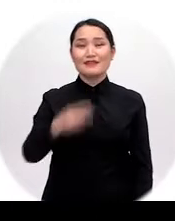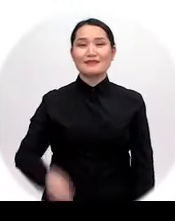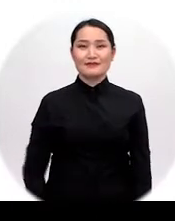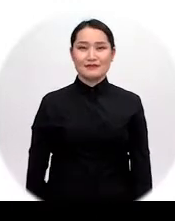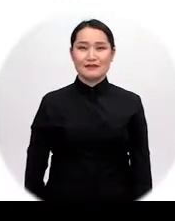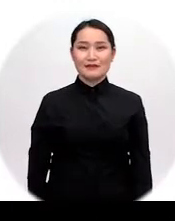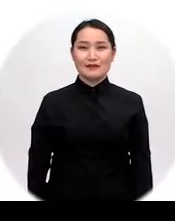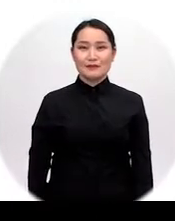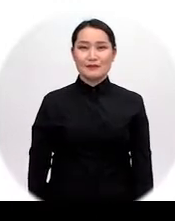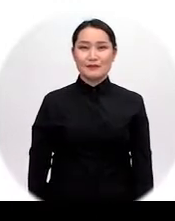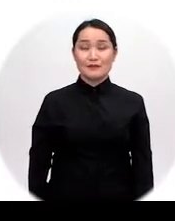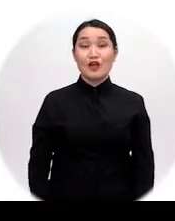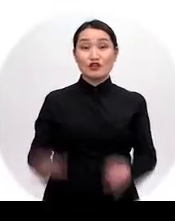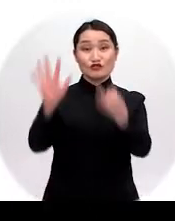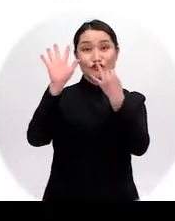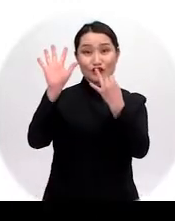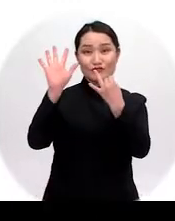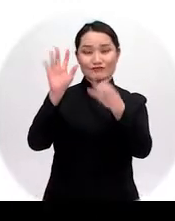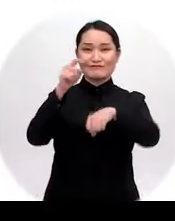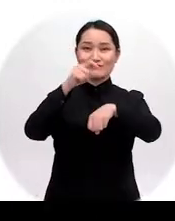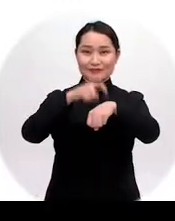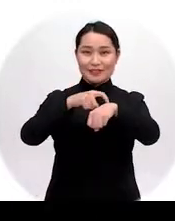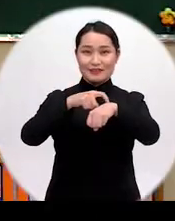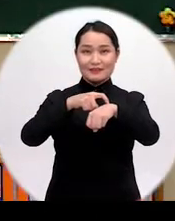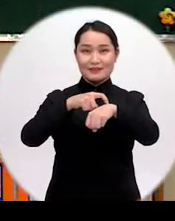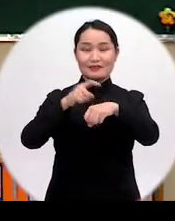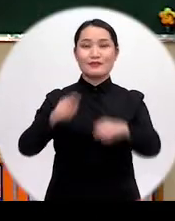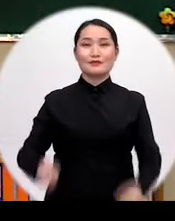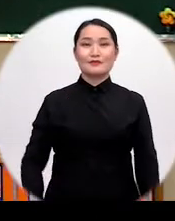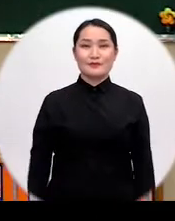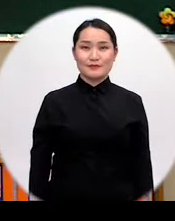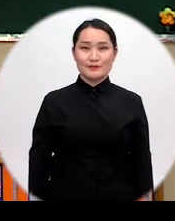байна? Тийм ээ, 7-ийн цаг заасан байна.